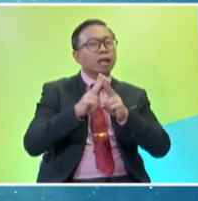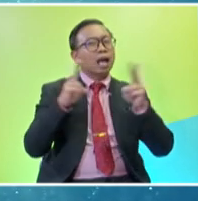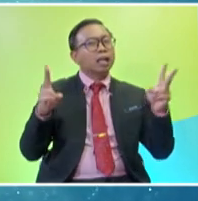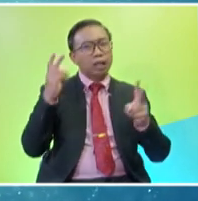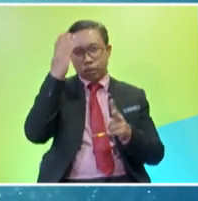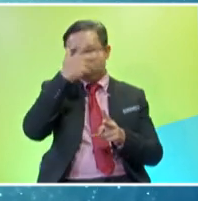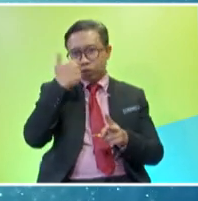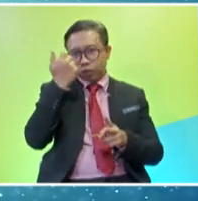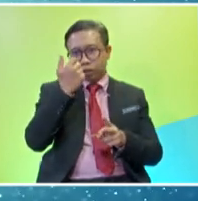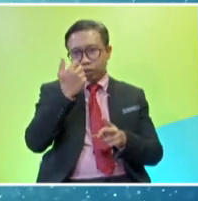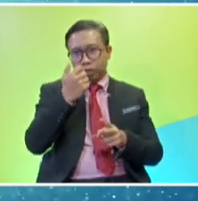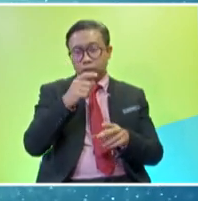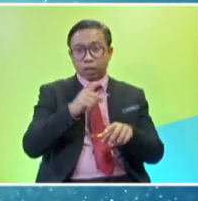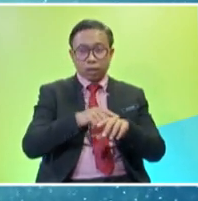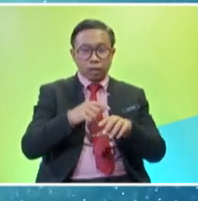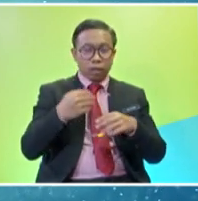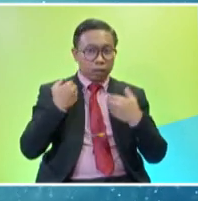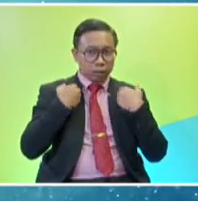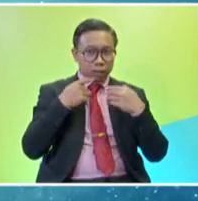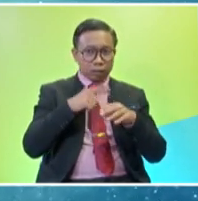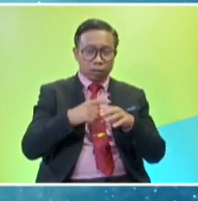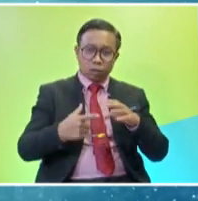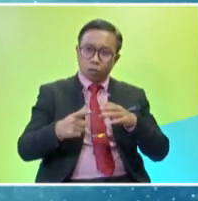seolah-olah berada di luar negara